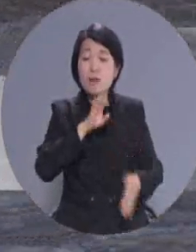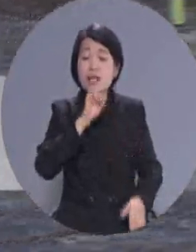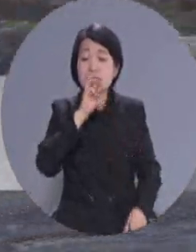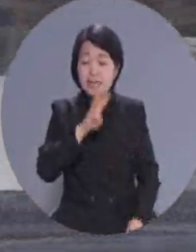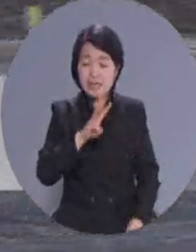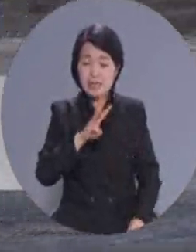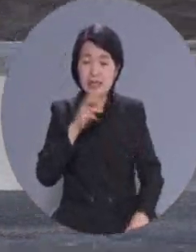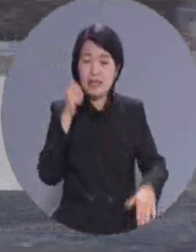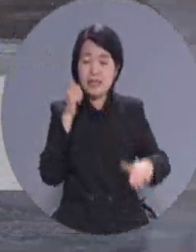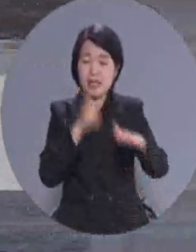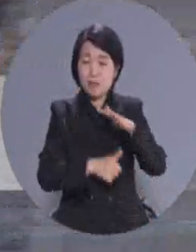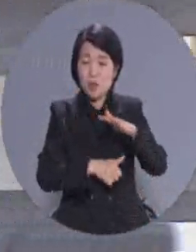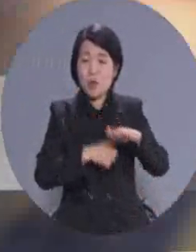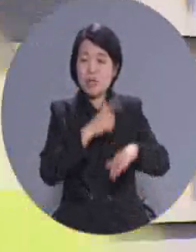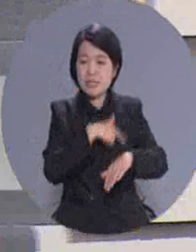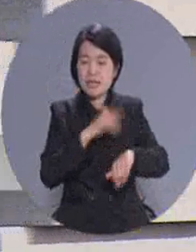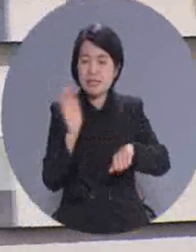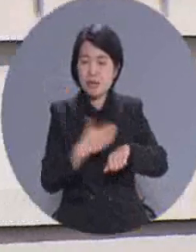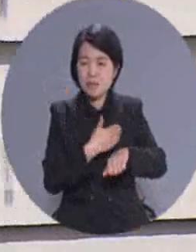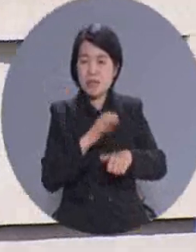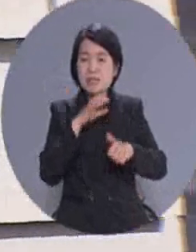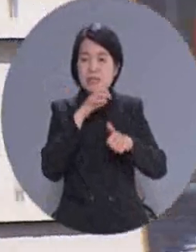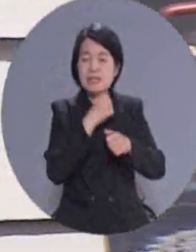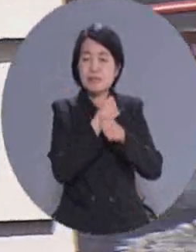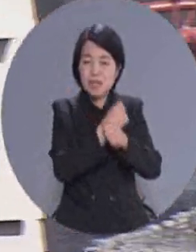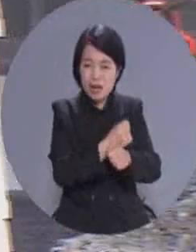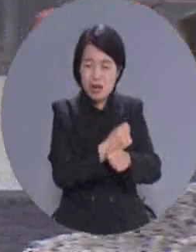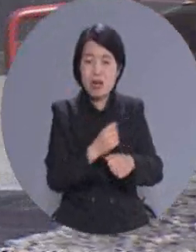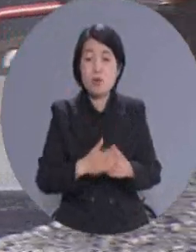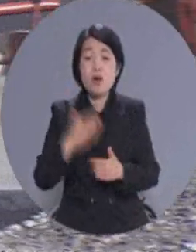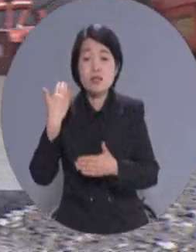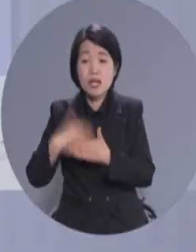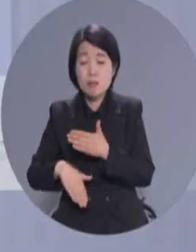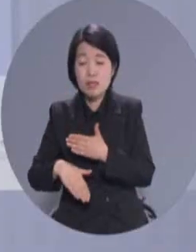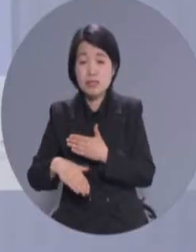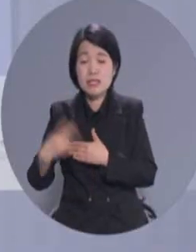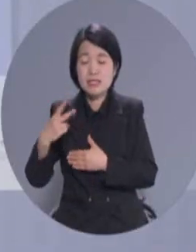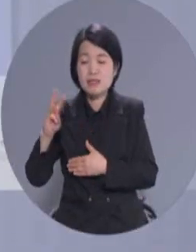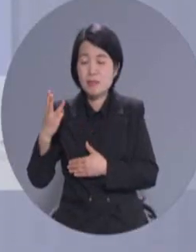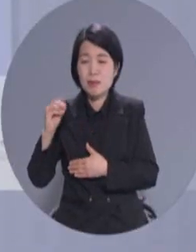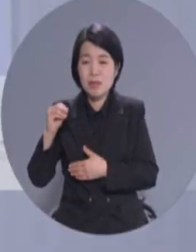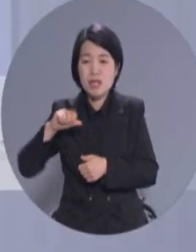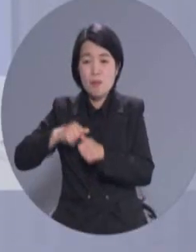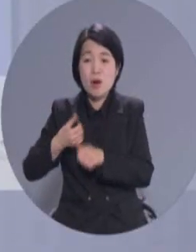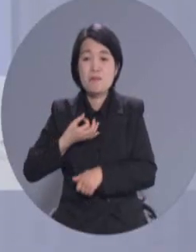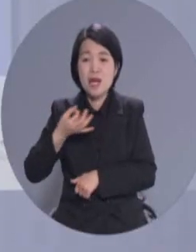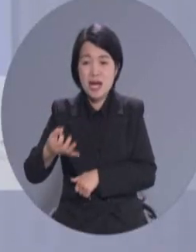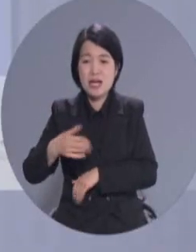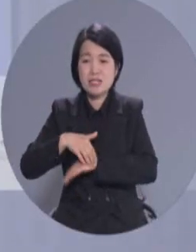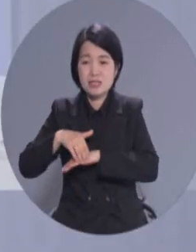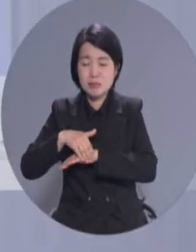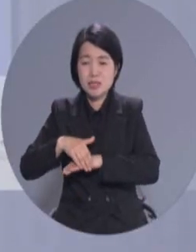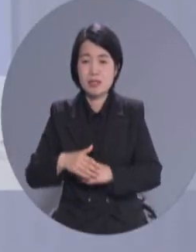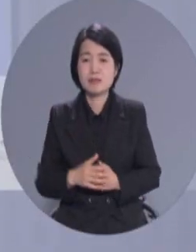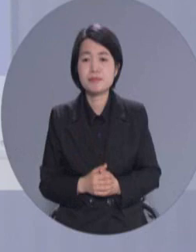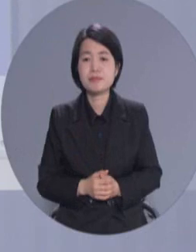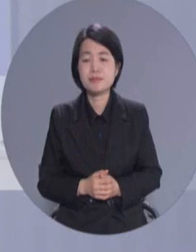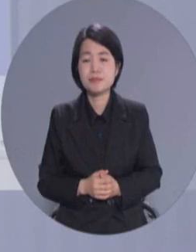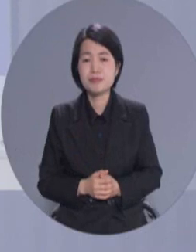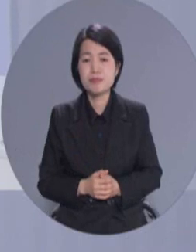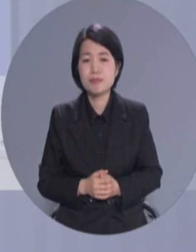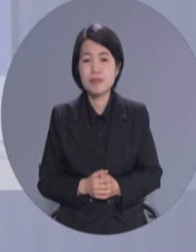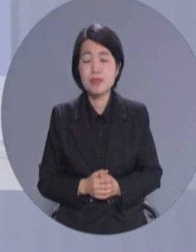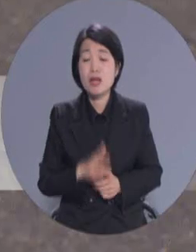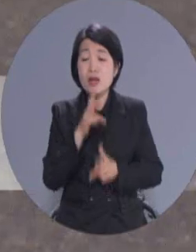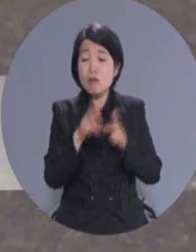회사 대표이사에게 책임을 물어 입건 조치하고 나머지는 2,300만 원의 과태료를 부과할 방침입니다.